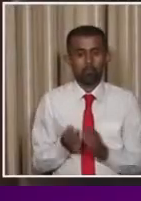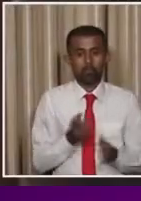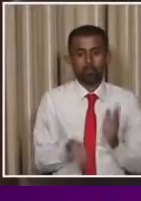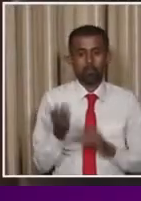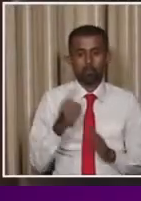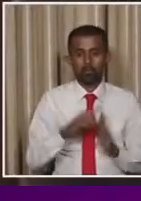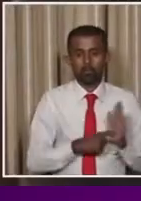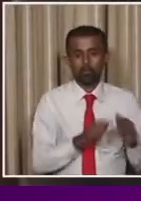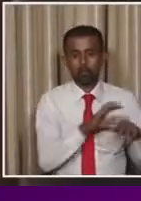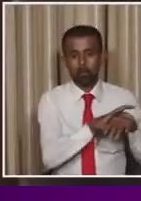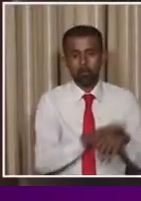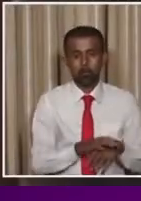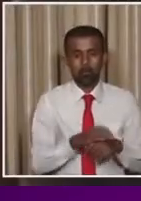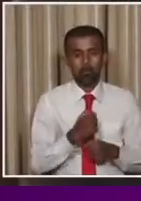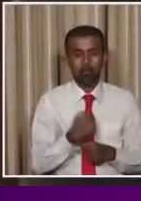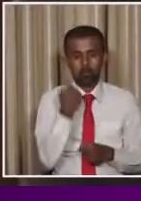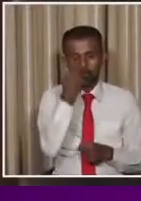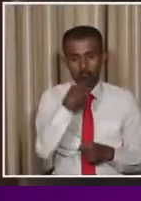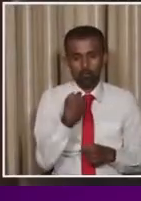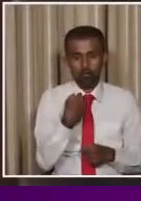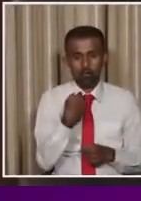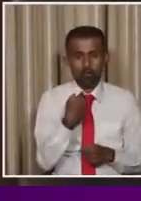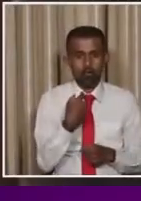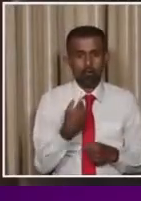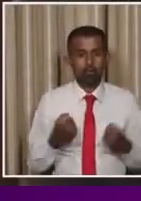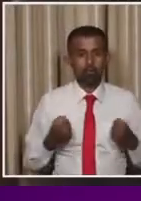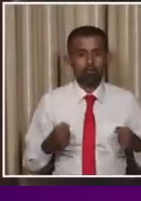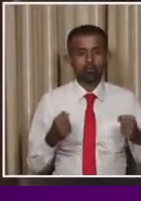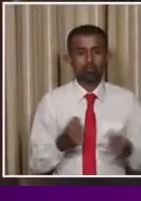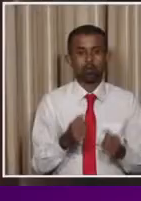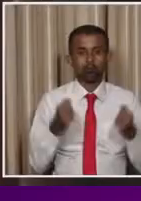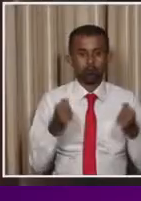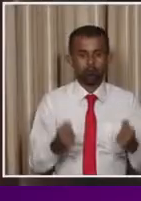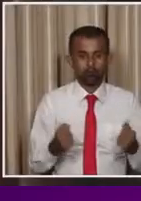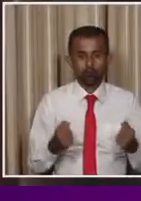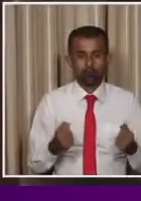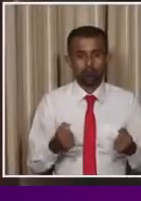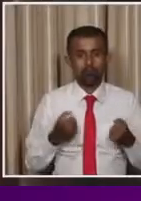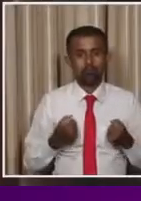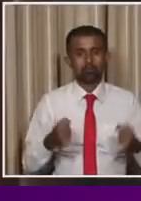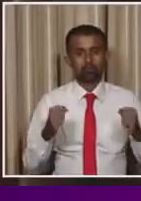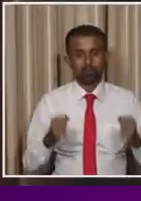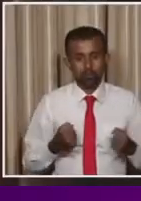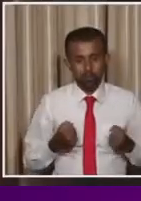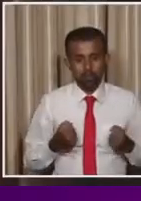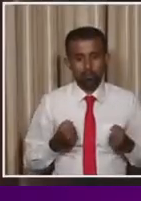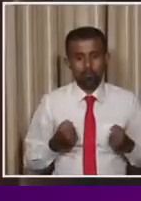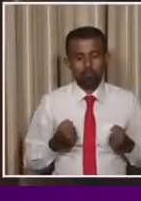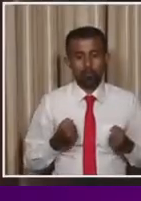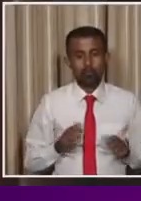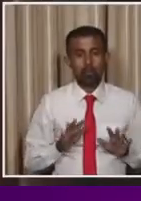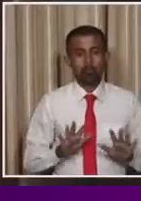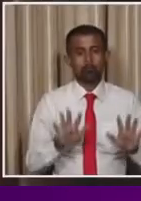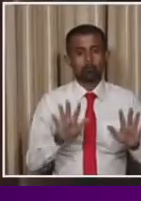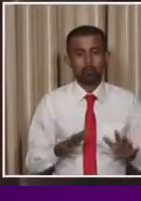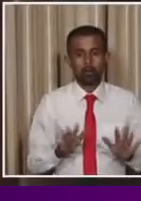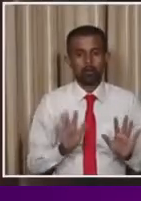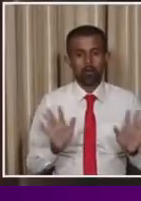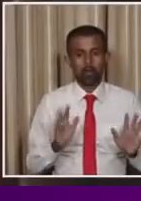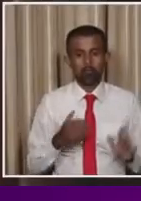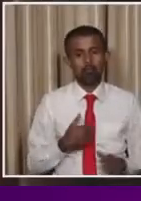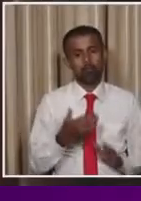வழியனுப்பிய ஜனாதிபதி மறுநாள் காலிமுக திடலில் இடம்பெற்ற புத்தாண்டு விழாவில் இலங்கைக்கான அமெரிக்க தூதுவர் ஜூலி